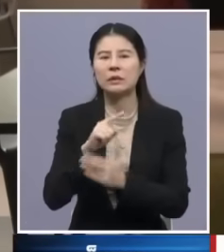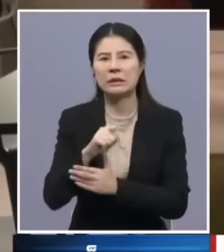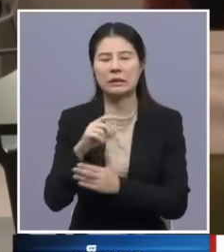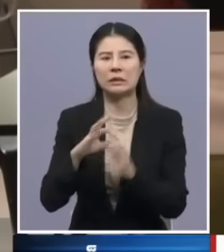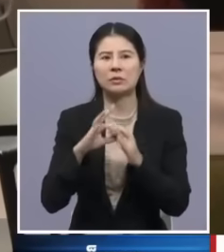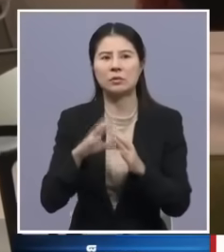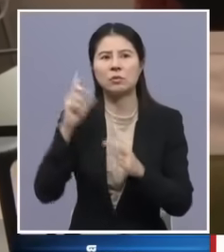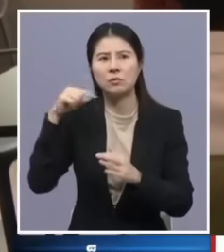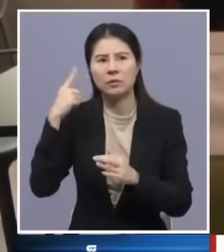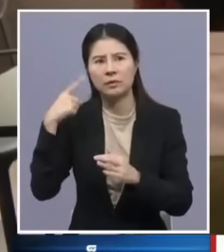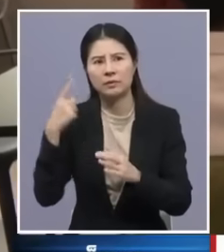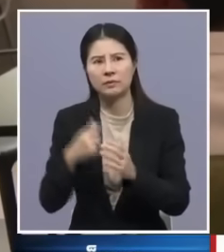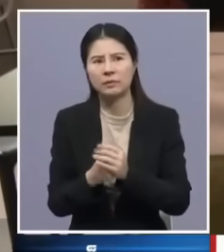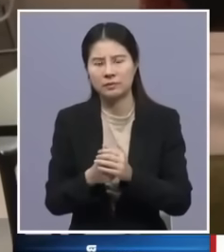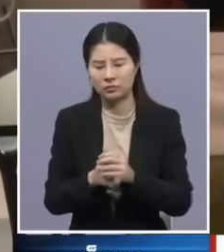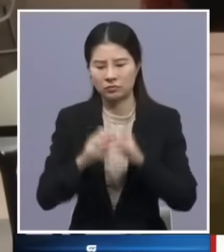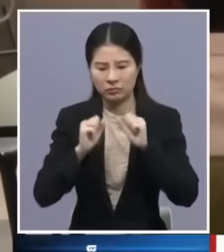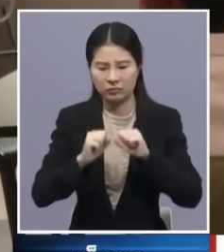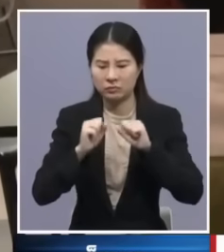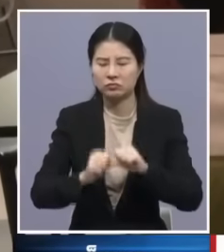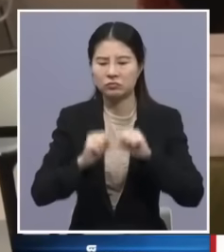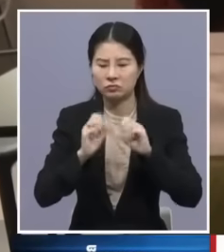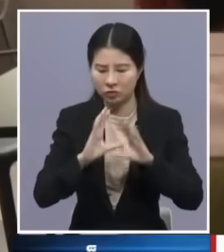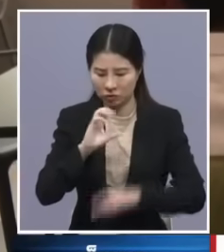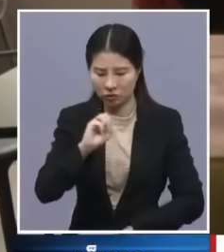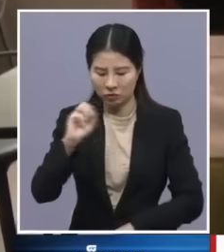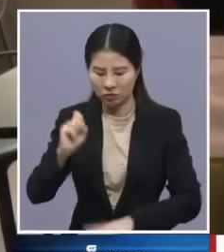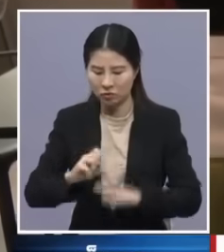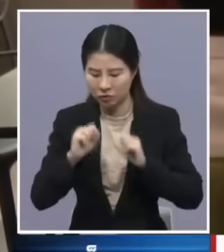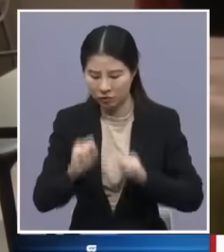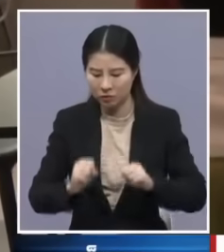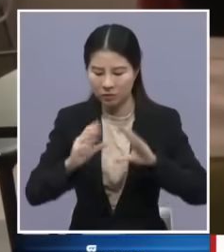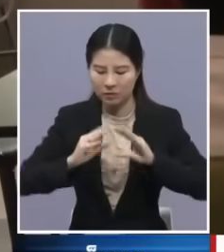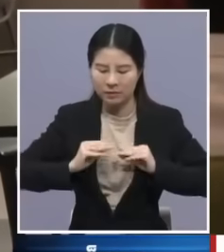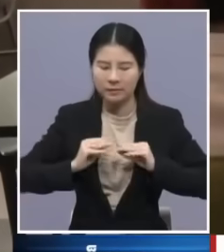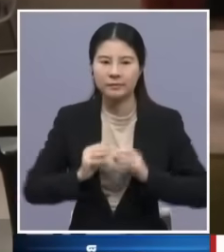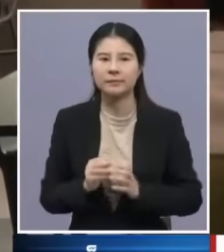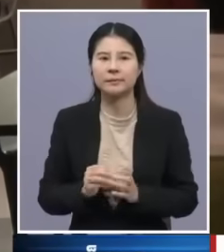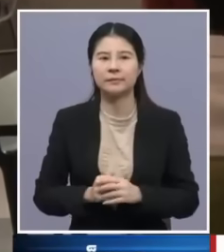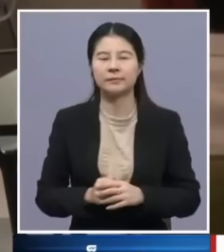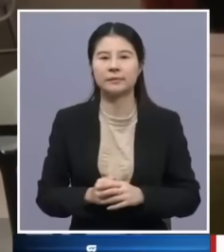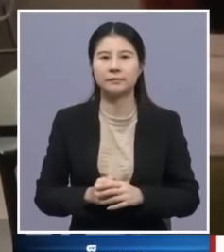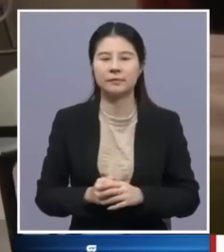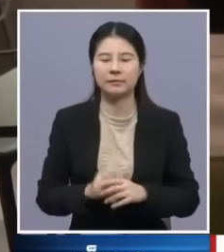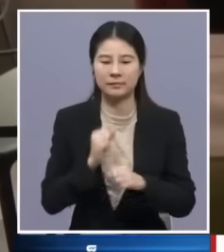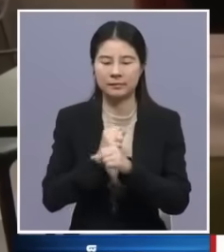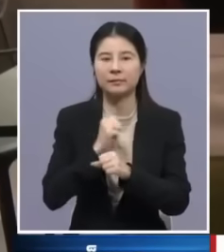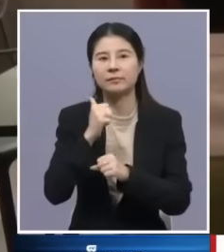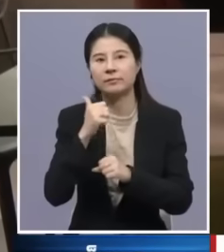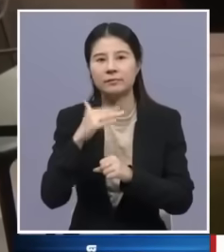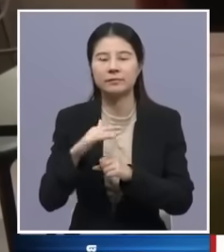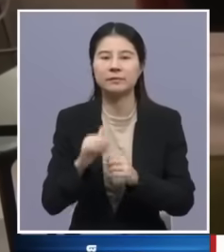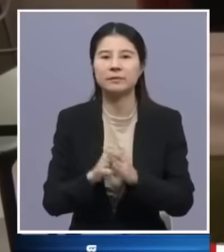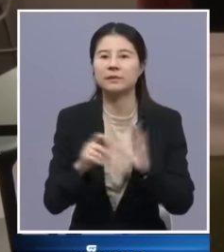ด่านที่2คือได้รับความไว้วางใจจากส.ส.ที่มีน้ำหนักในการลงคะแนนมากที่สุดว่าเธอจะทำได้หรือไม่ เพราะว่ามันติดเรื่อง